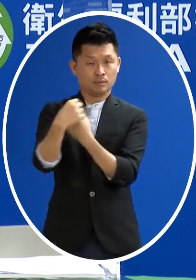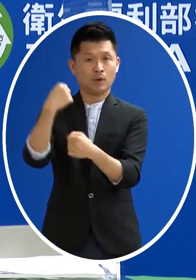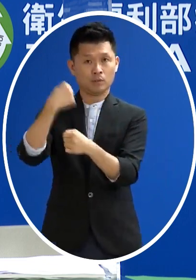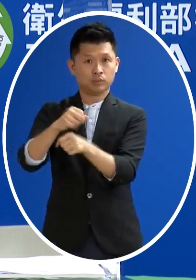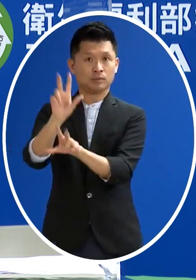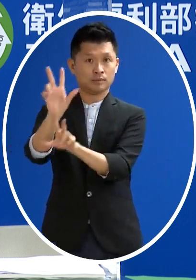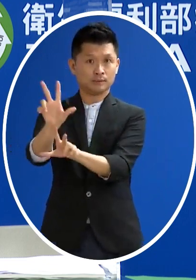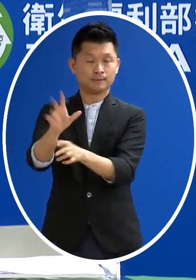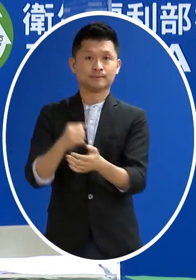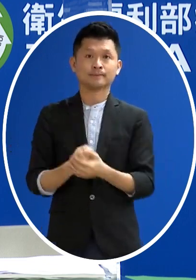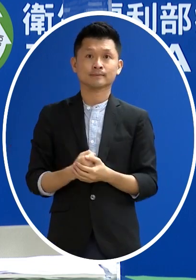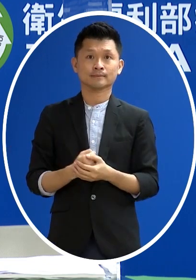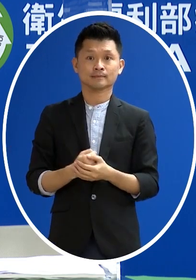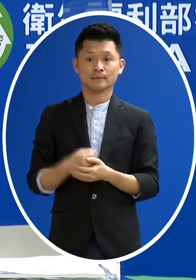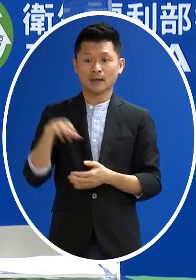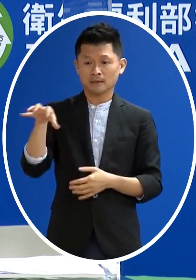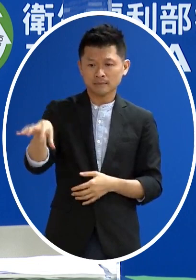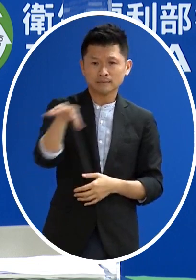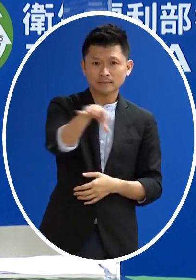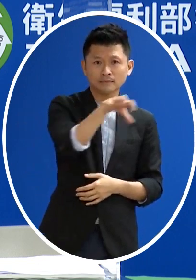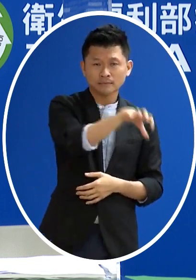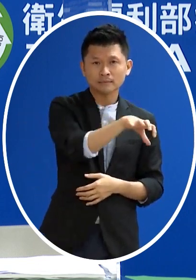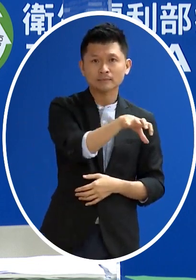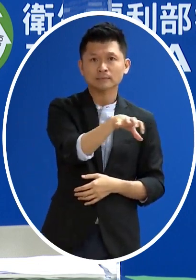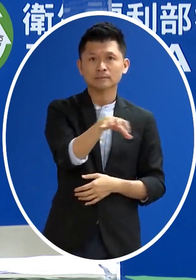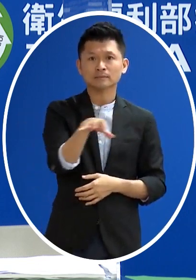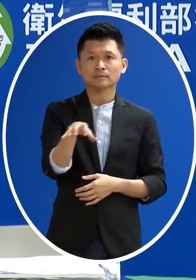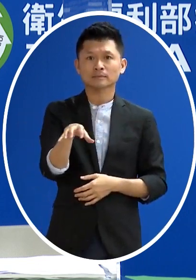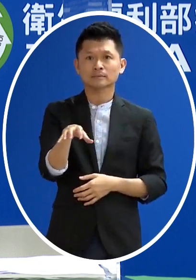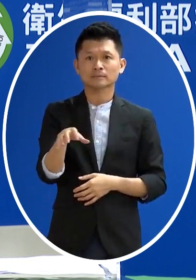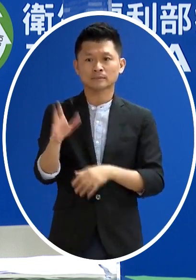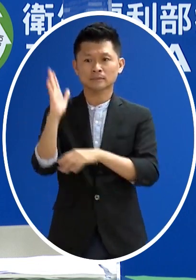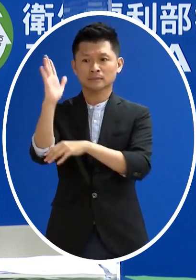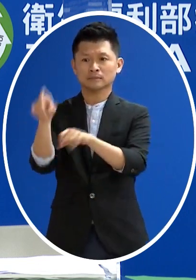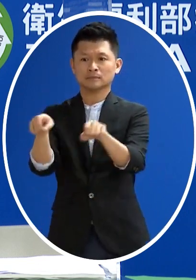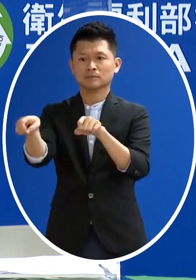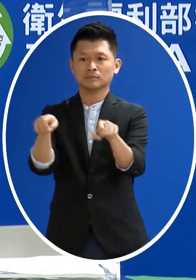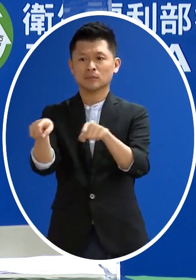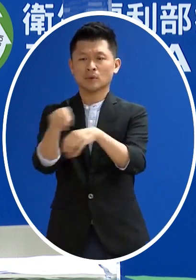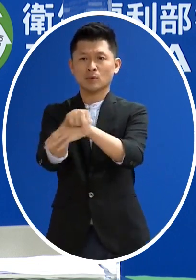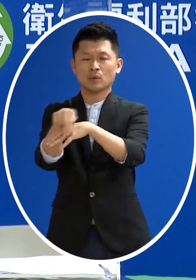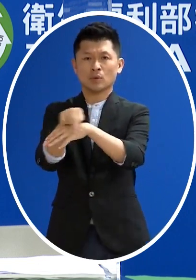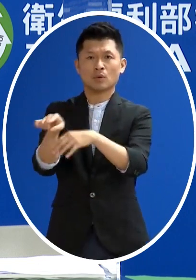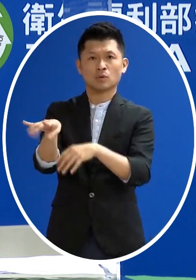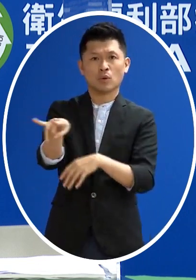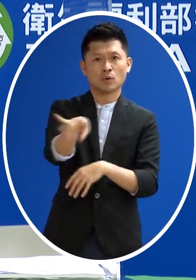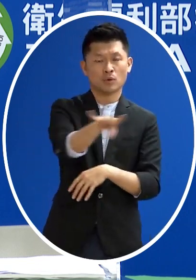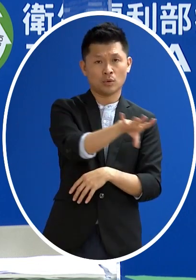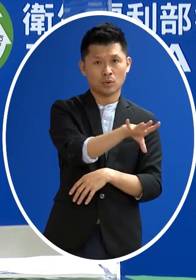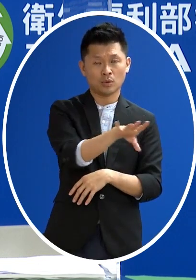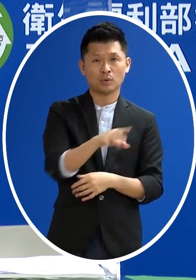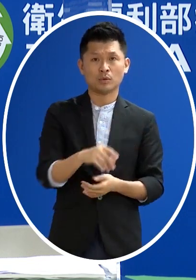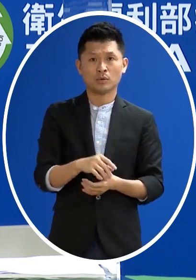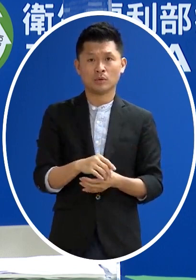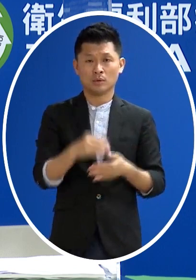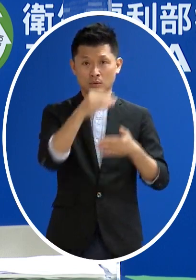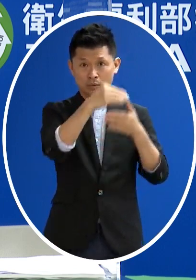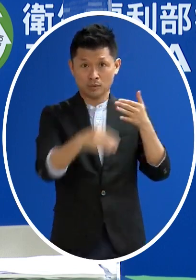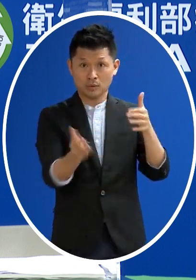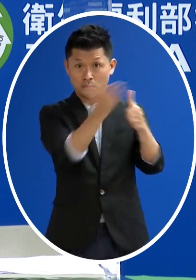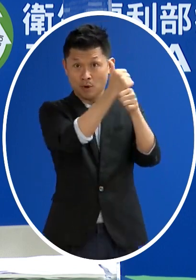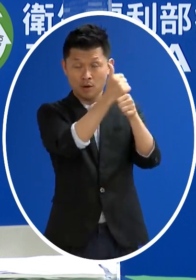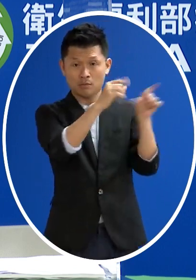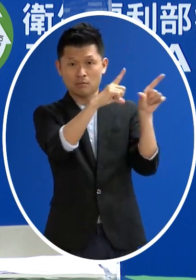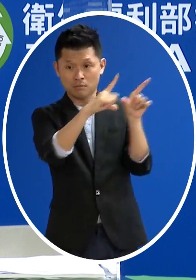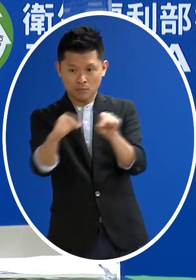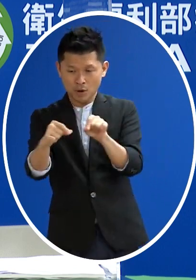执行的时候，当然各个地方有它的一个基本的一个地方的政策面，好，他们会根据他们的政策面去做他们的一个执